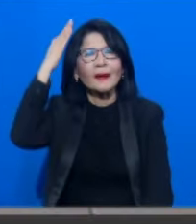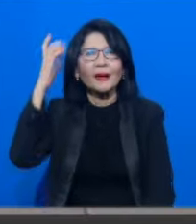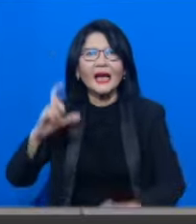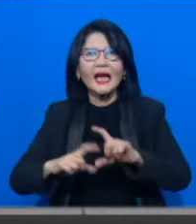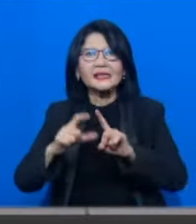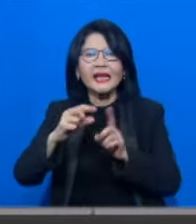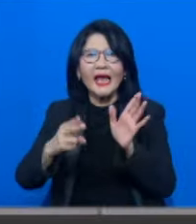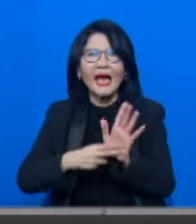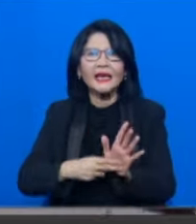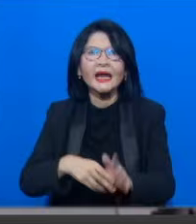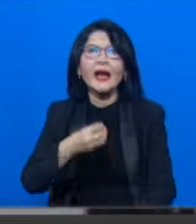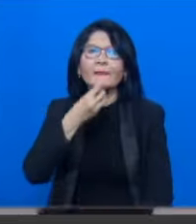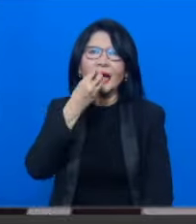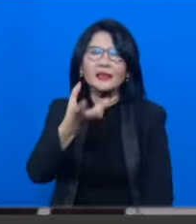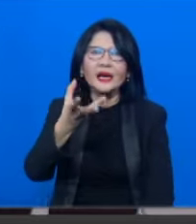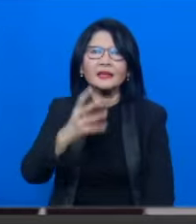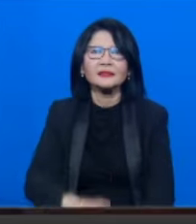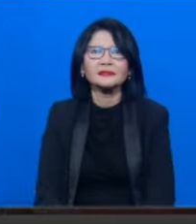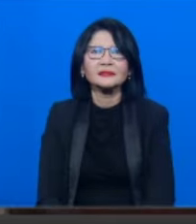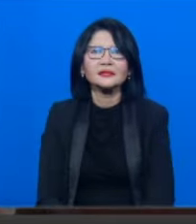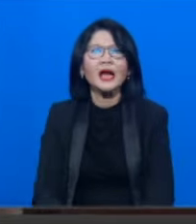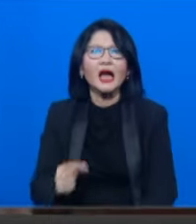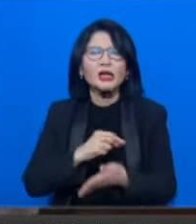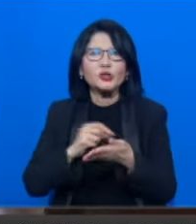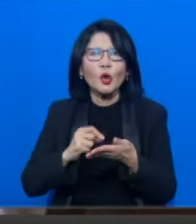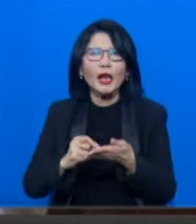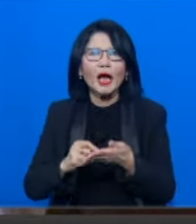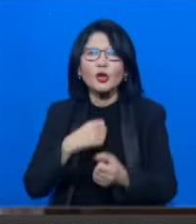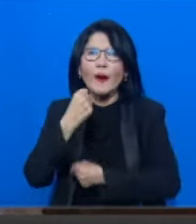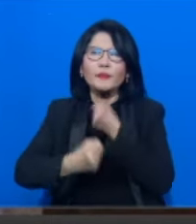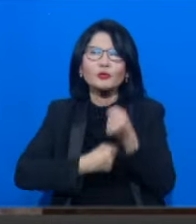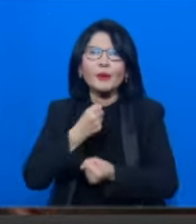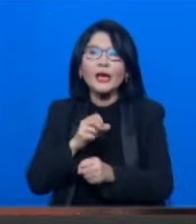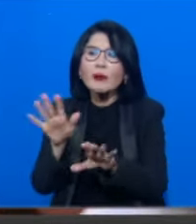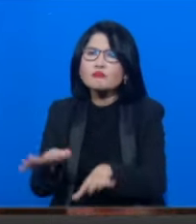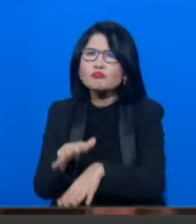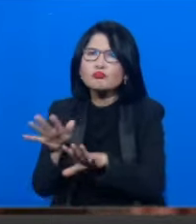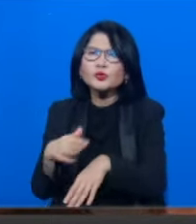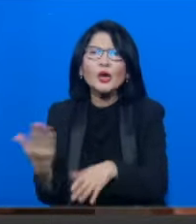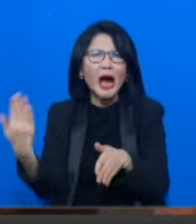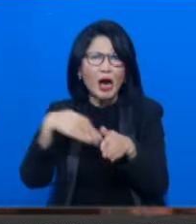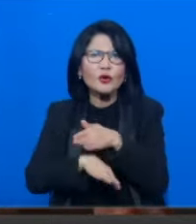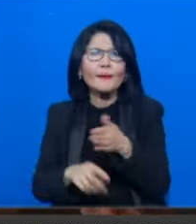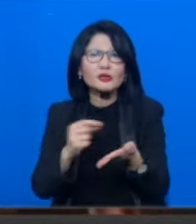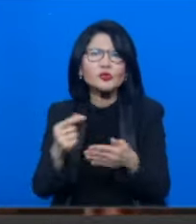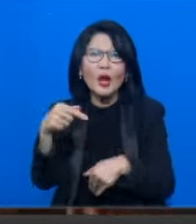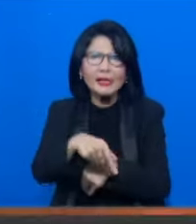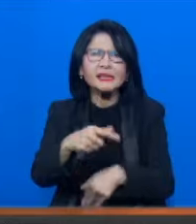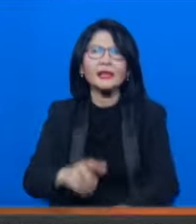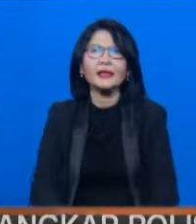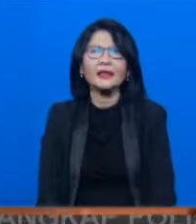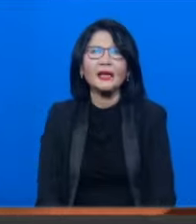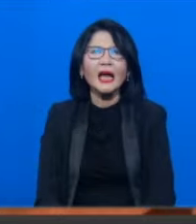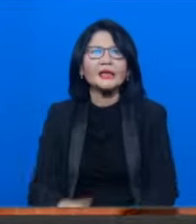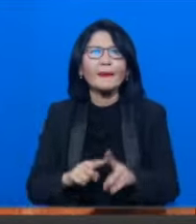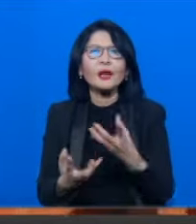Kertasari 3, Sofia Midawati, mengatakan pihak sekolah sempat berupaya membujuk warga untuk mendaftarkan anak mereka, namun